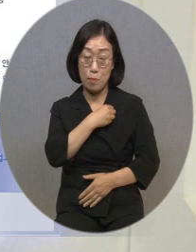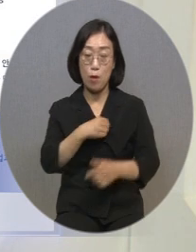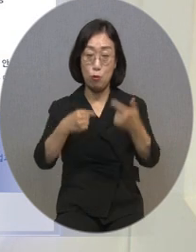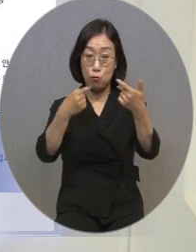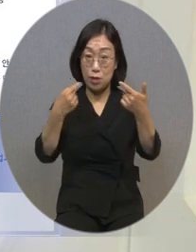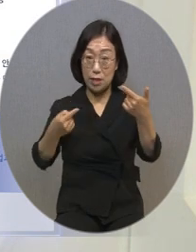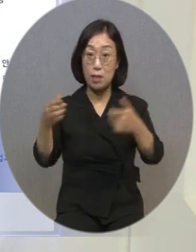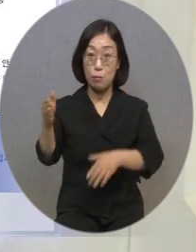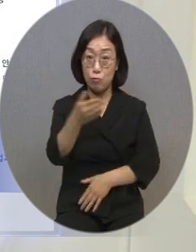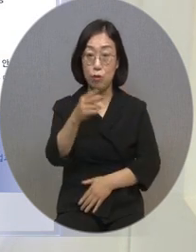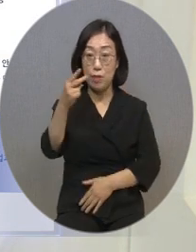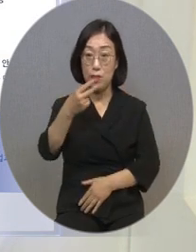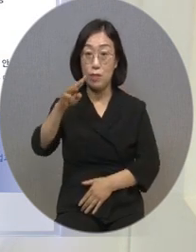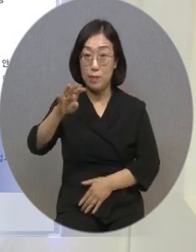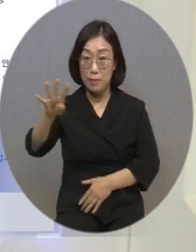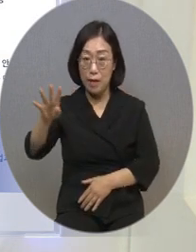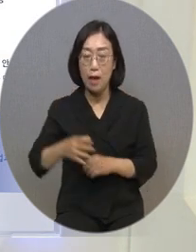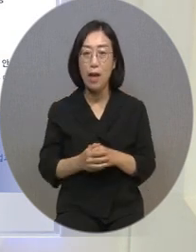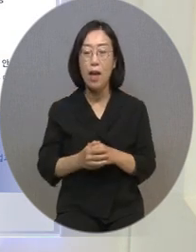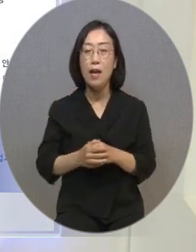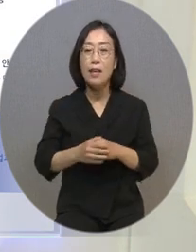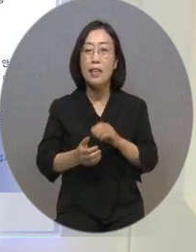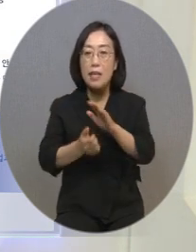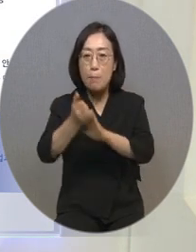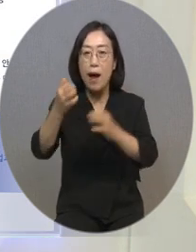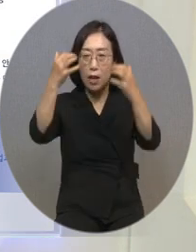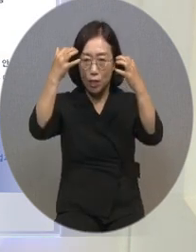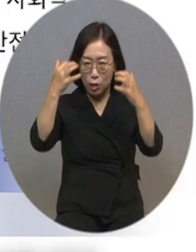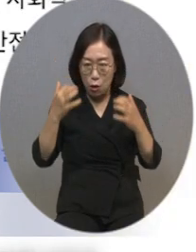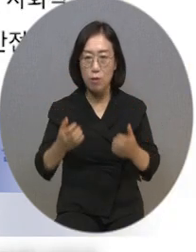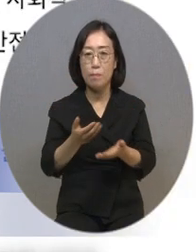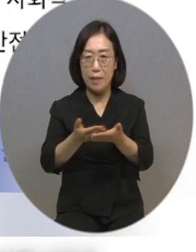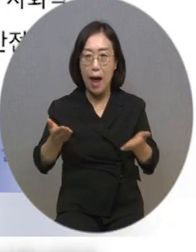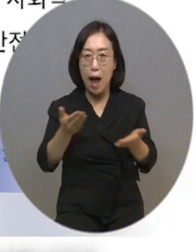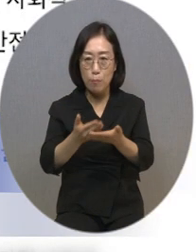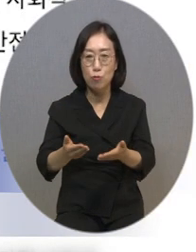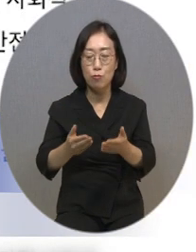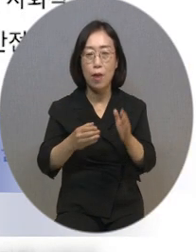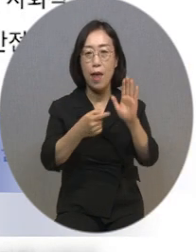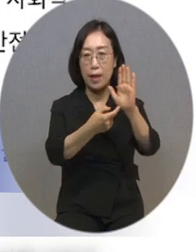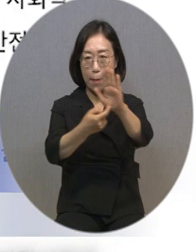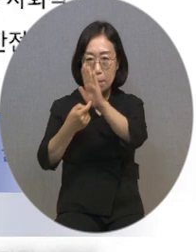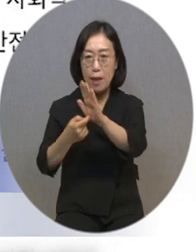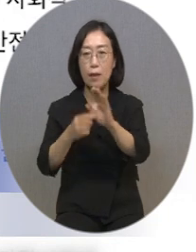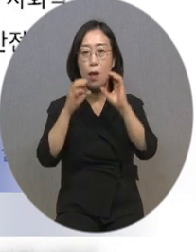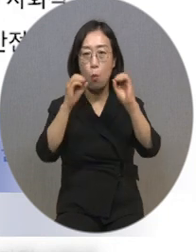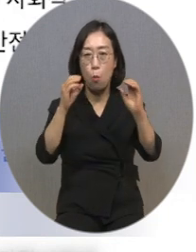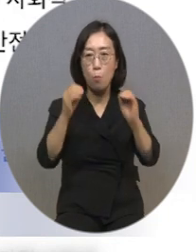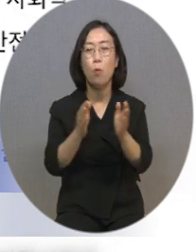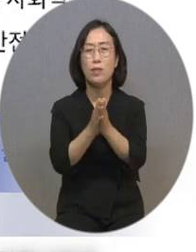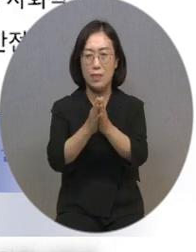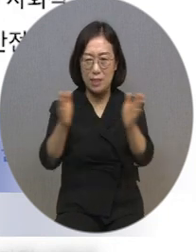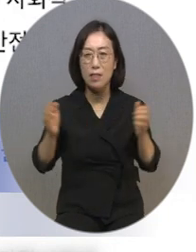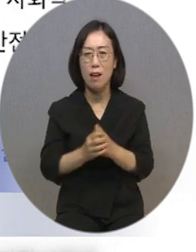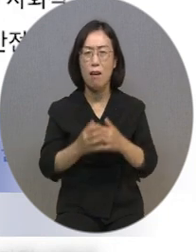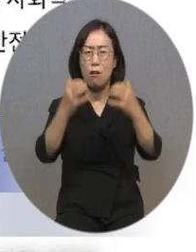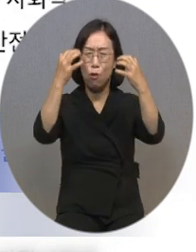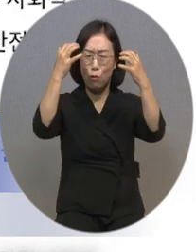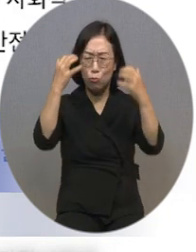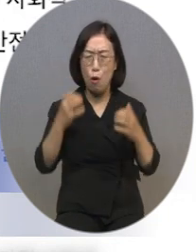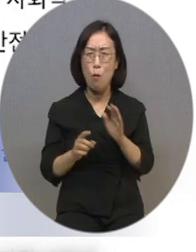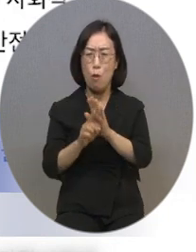2024 희망 여름 착착착 나눔 캠페인을 시작합니다 이번 캠페인은 폭염 등 기호 위기